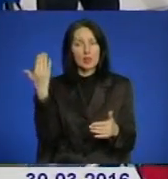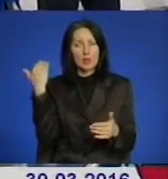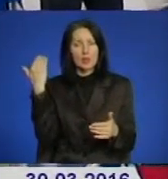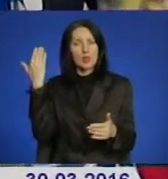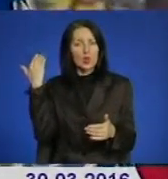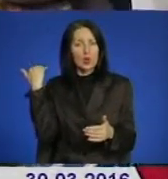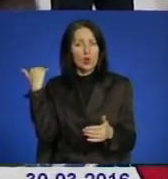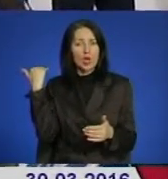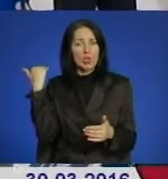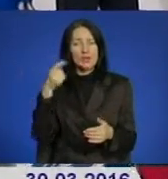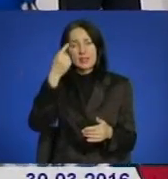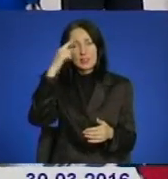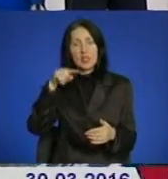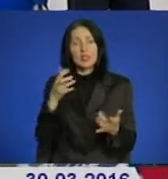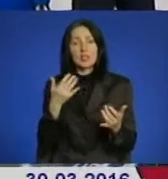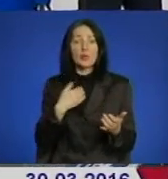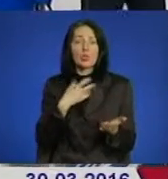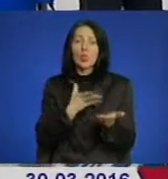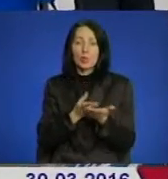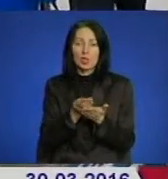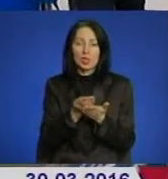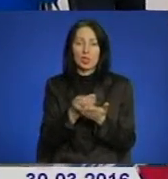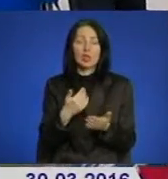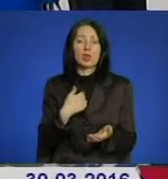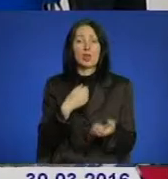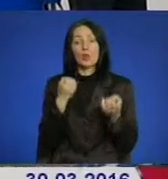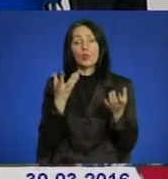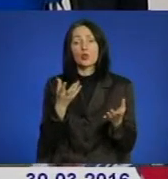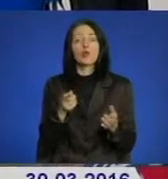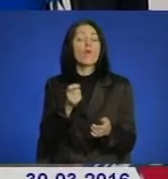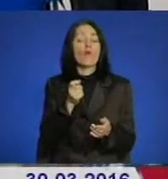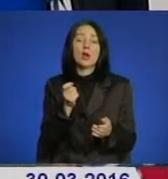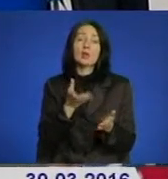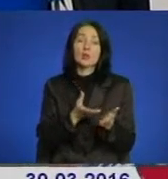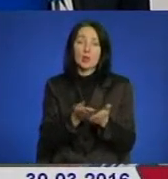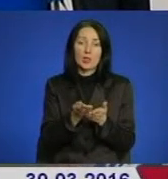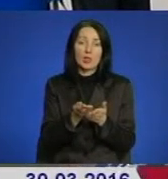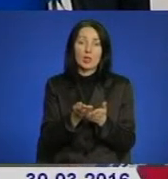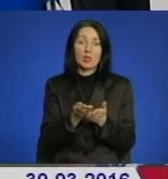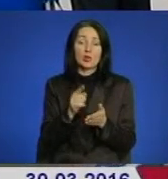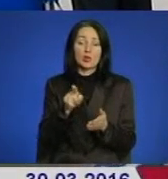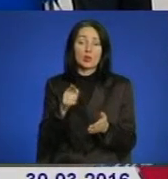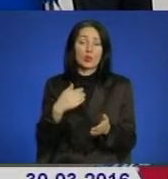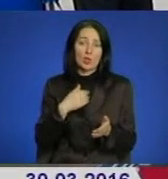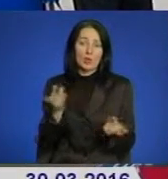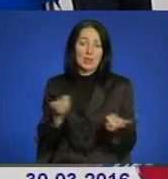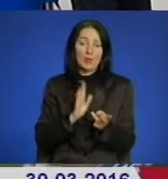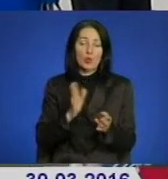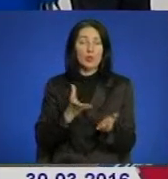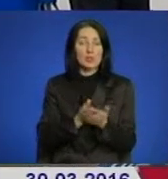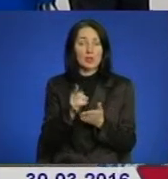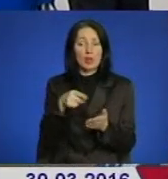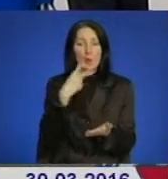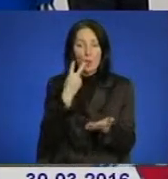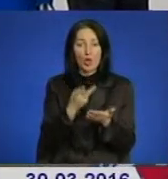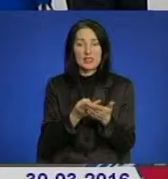давним-давно знала, скільки мені платити, і я просто в касі заплатила те, що мені треба було заплатити. Там